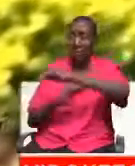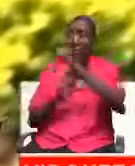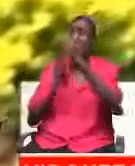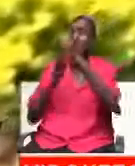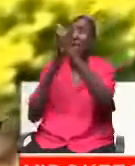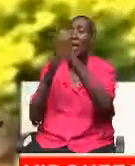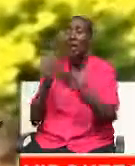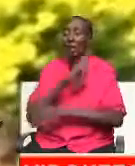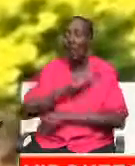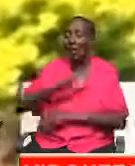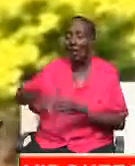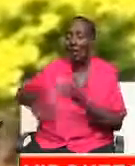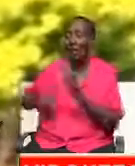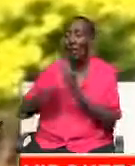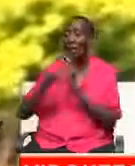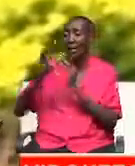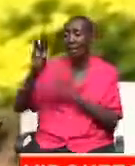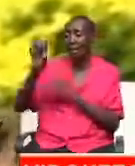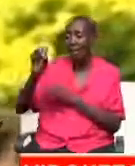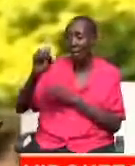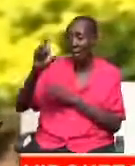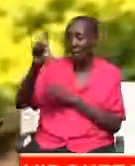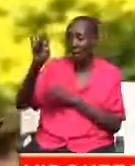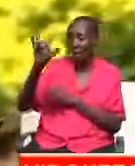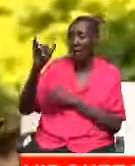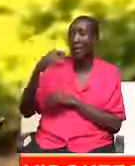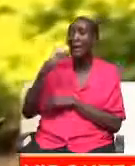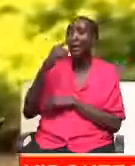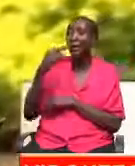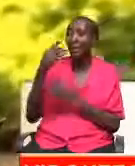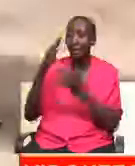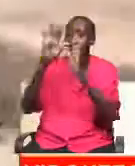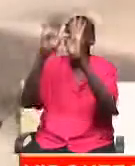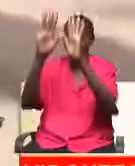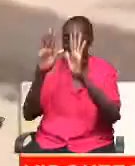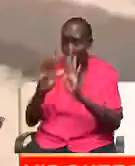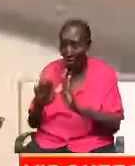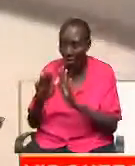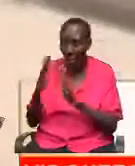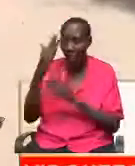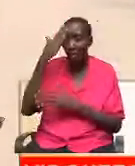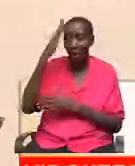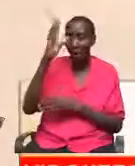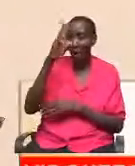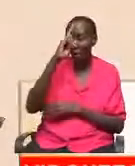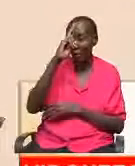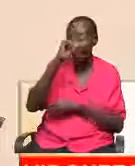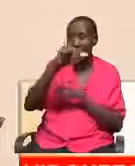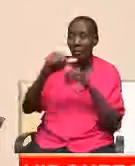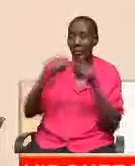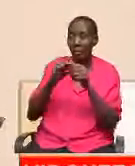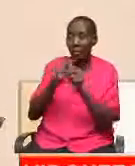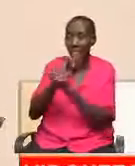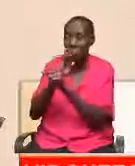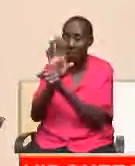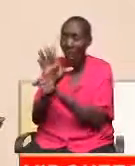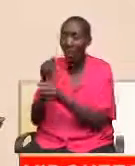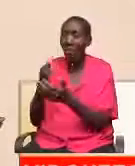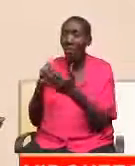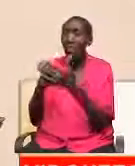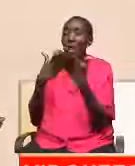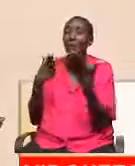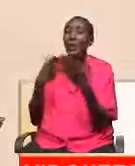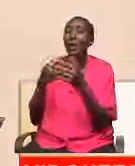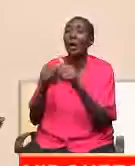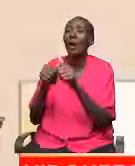Wesley Wanjala, akiarifu kuwa ipo haja kuhamasisha polisi kuhusu janga la corona kwa minajili ya kuwakomesha kuwarundika watu